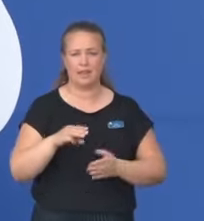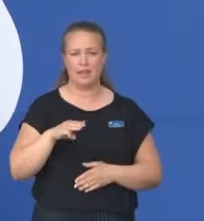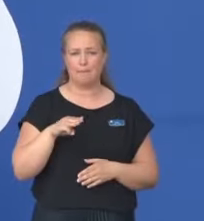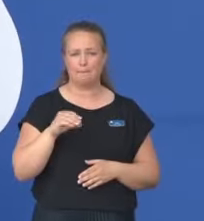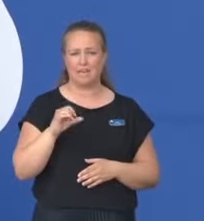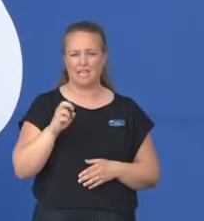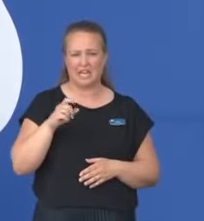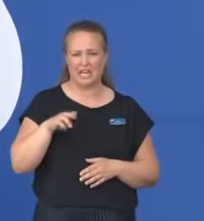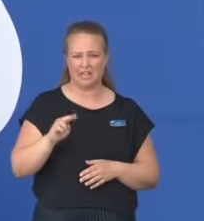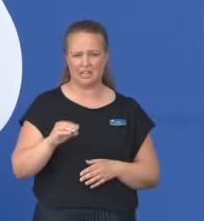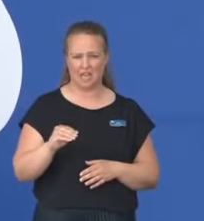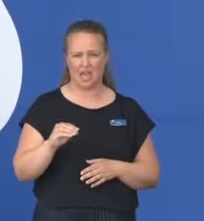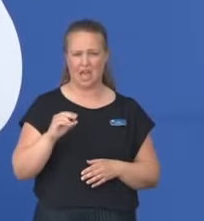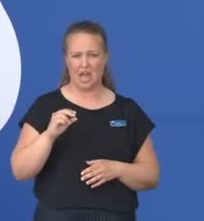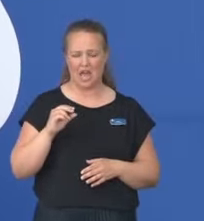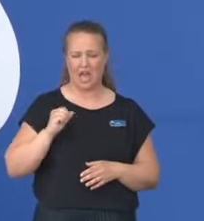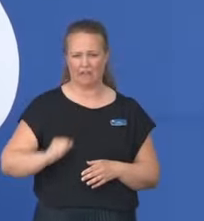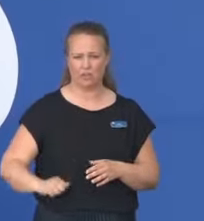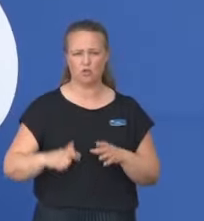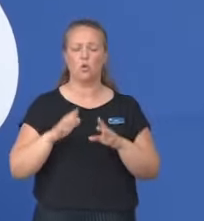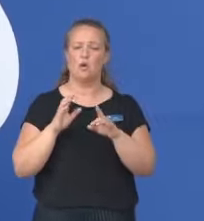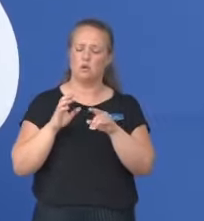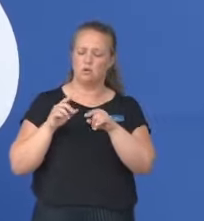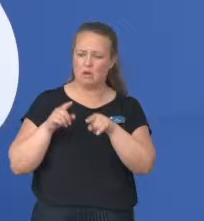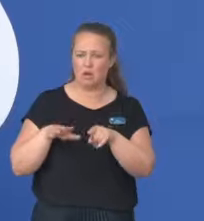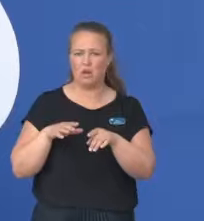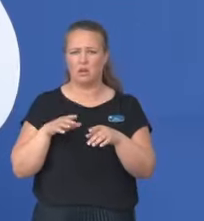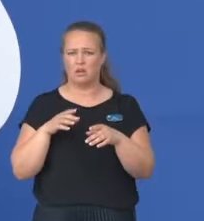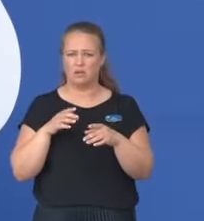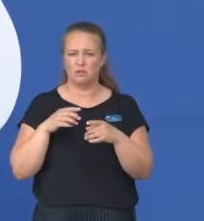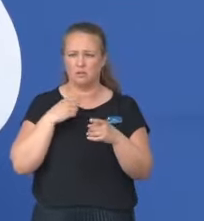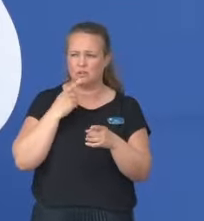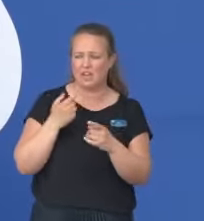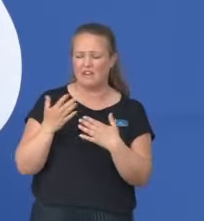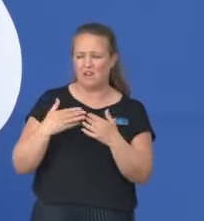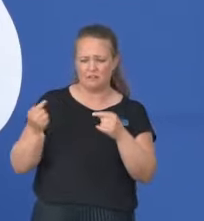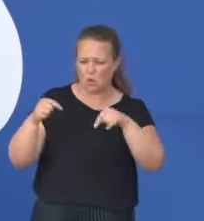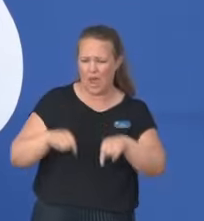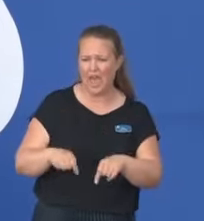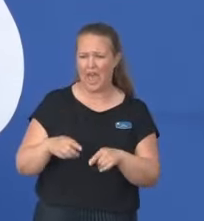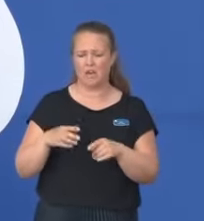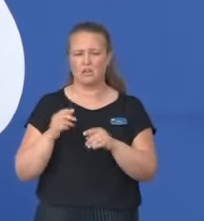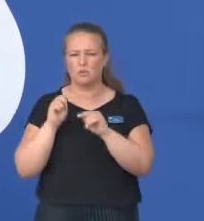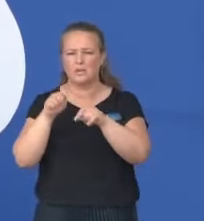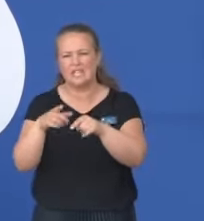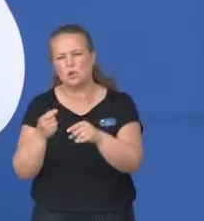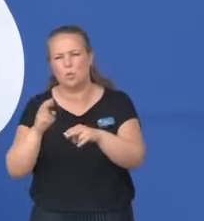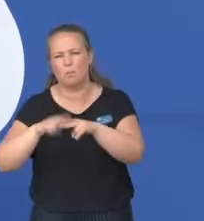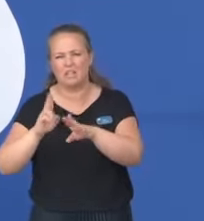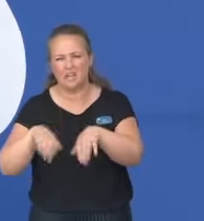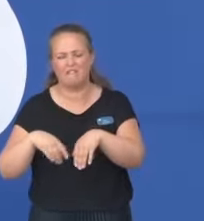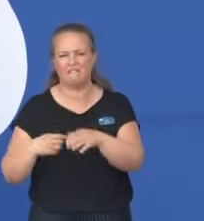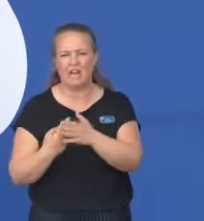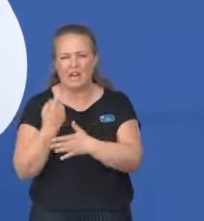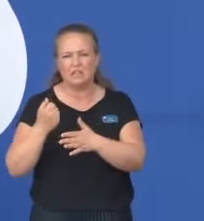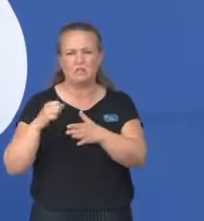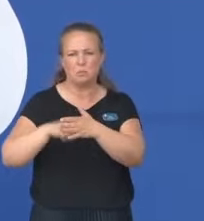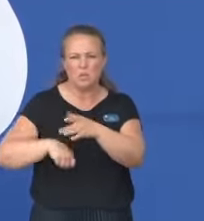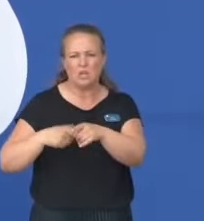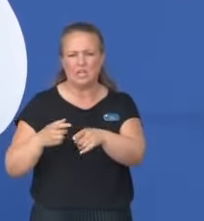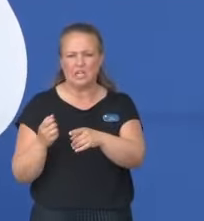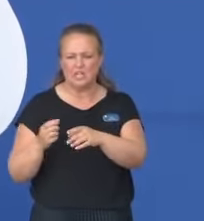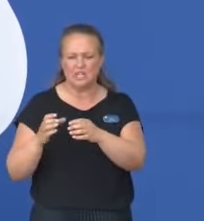ett mord och var så här, vad kommer du här att posera för? Dra härifrån. Vi vill inte att du ska vara här och hålla på att utnyttja detta. De som ska förändra någonting.